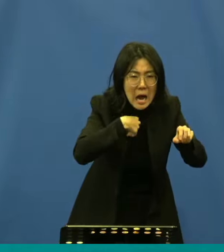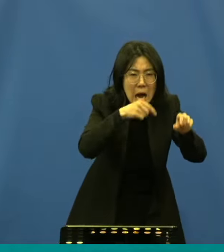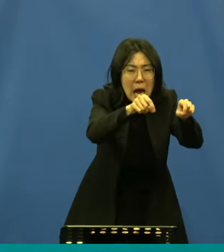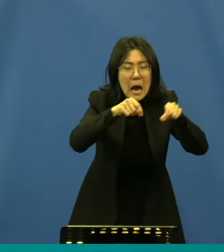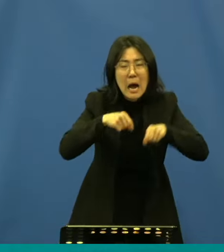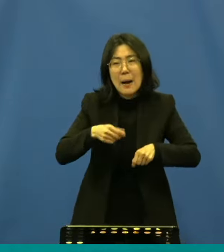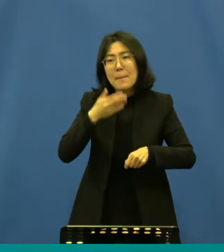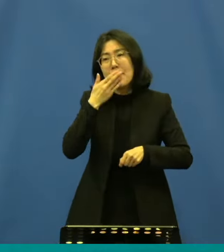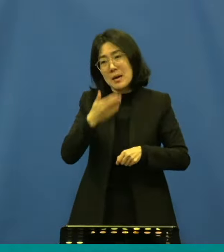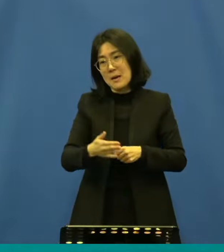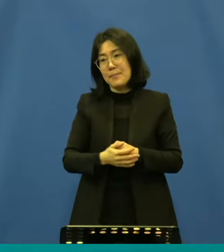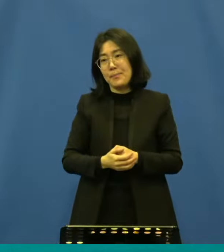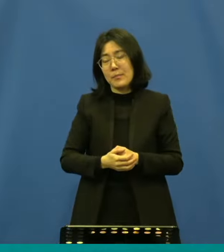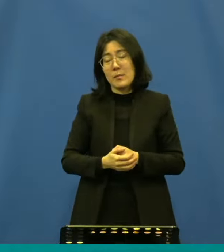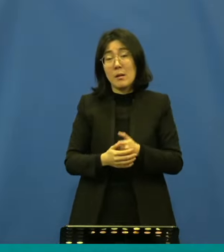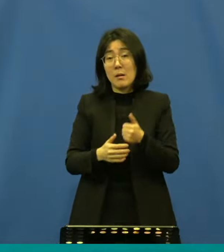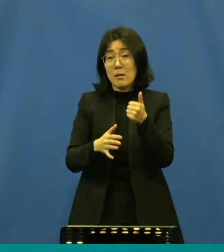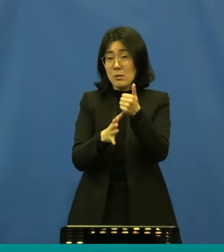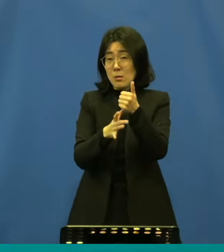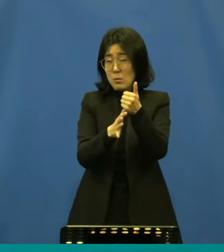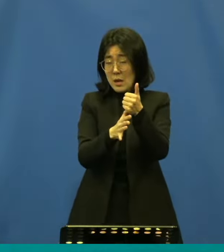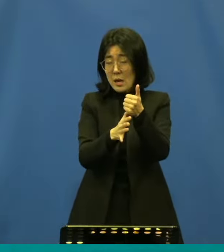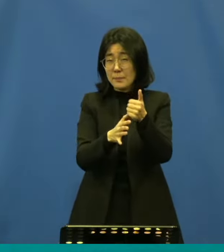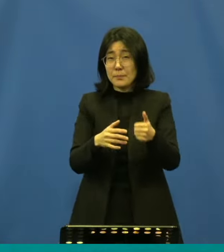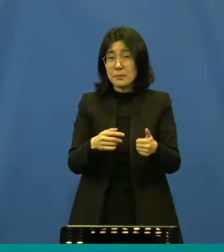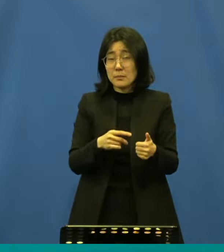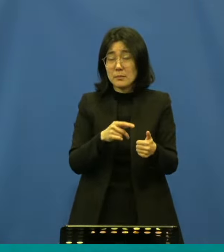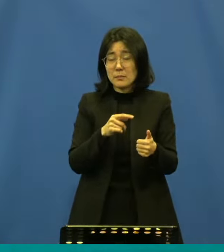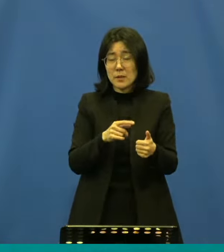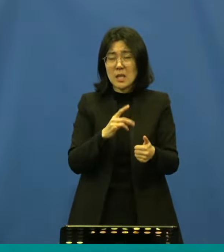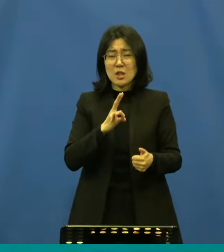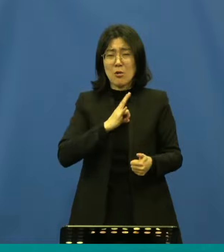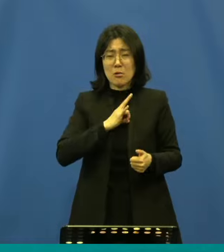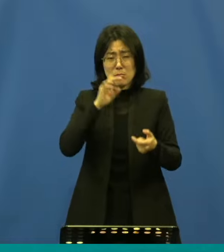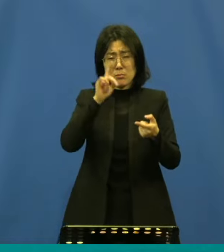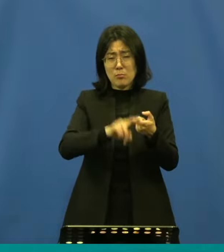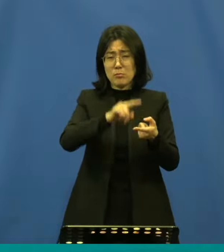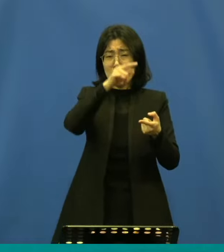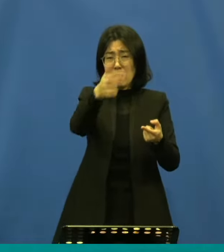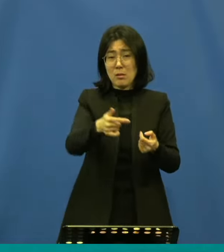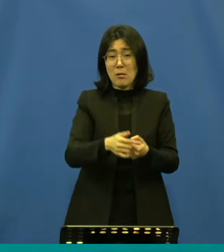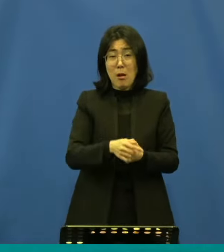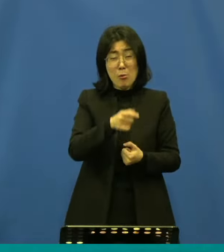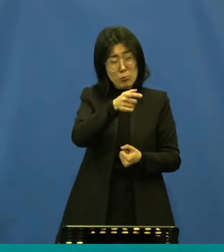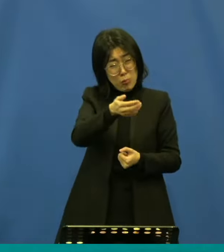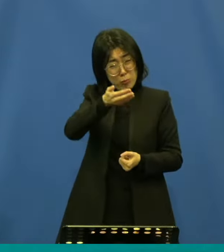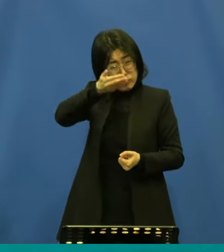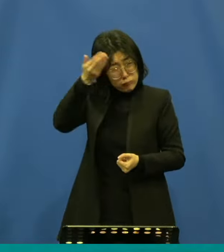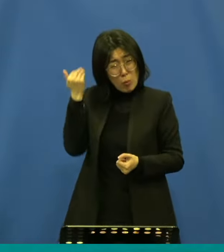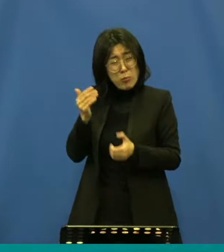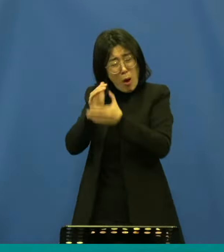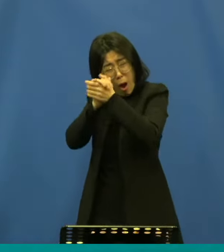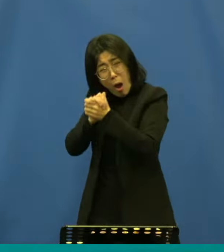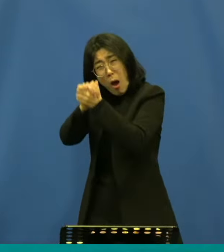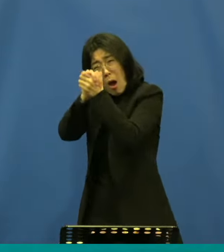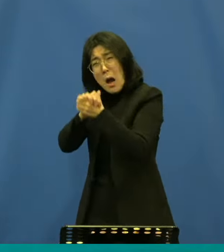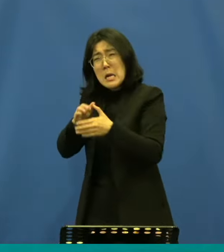도대체 왜 요나는 이런 반응을 드러내는가? 선지자답지 않다. 물고기 뱃속을 갔다 온 사람답지 않아.